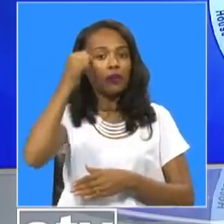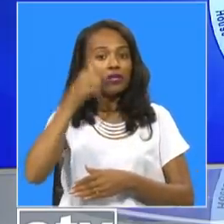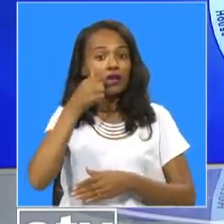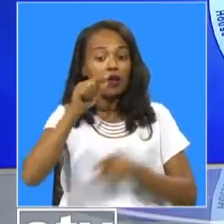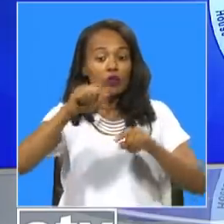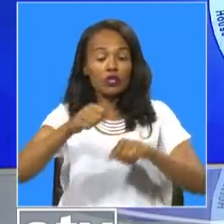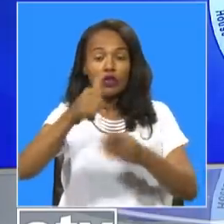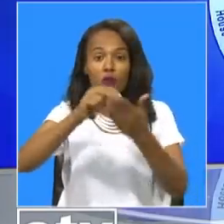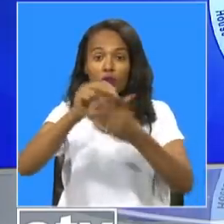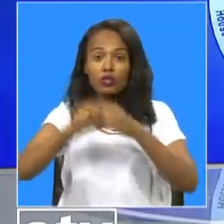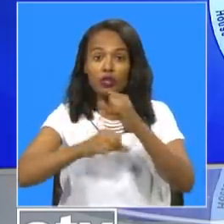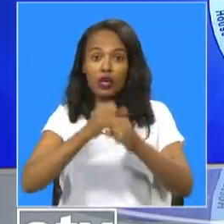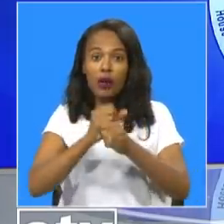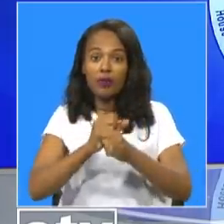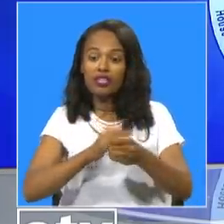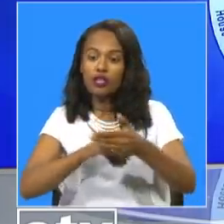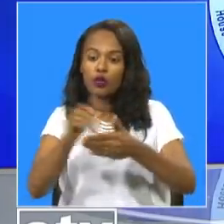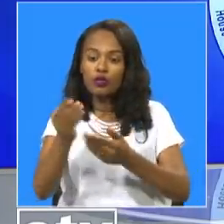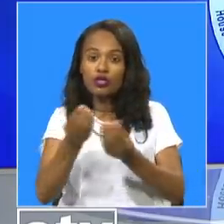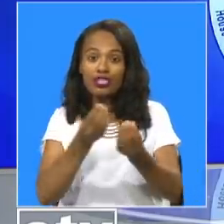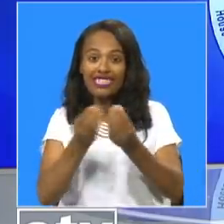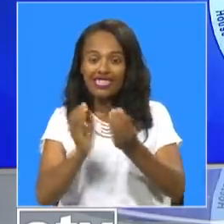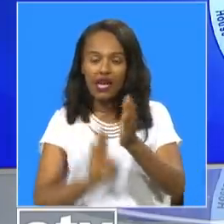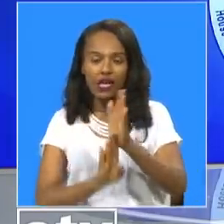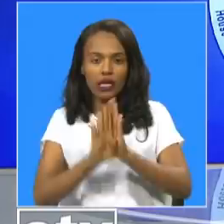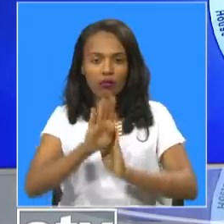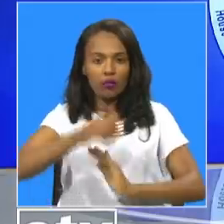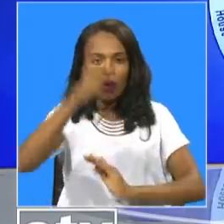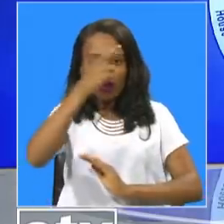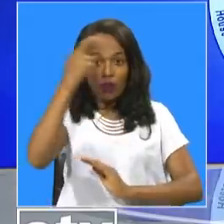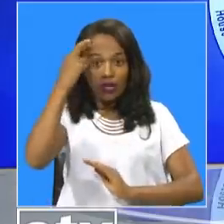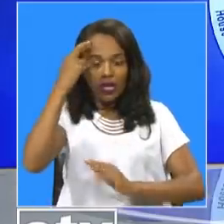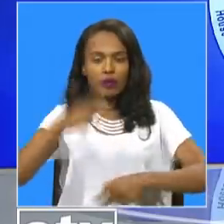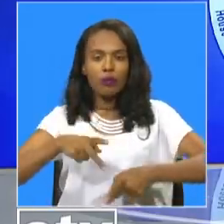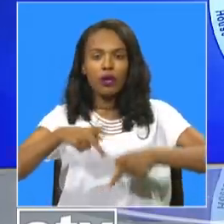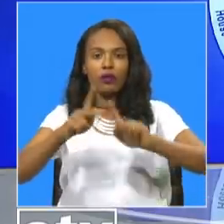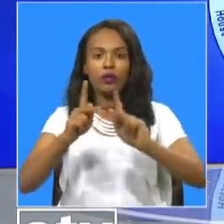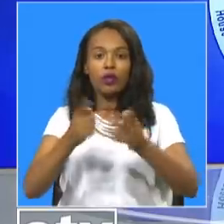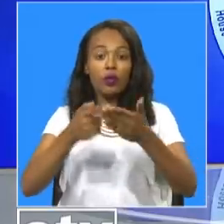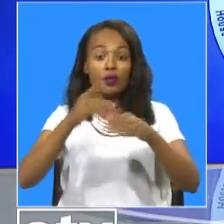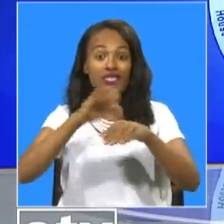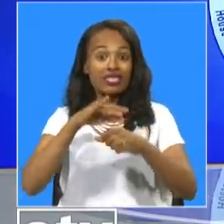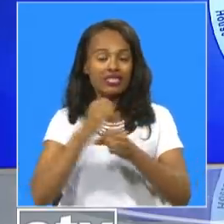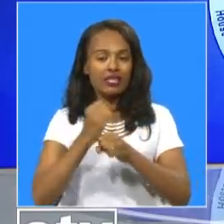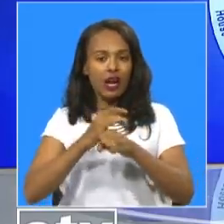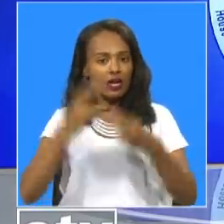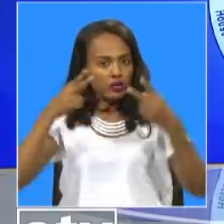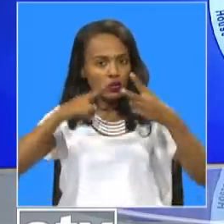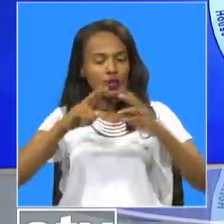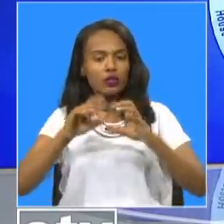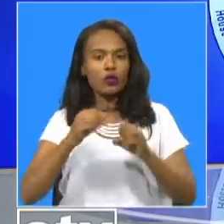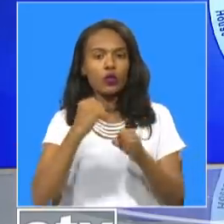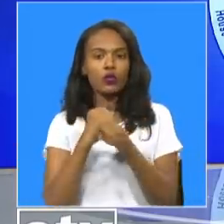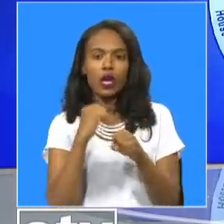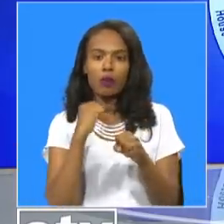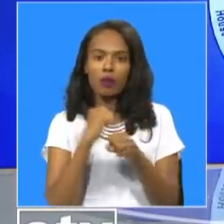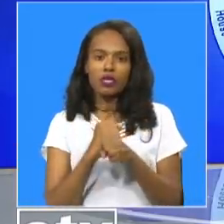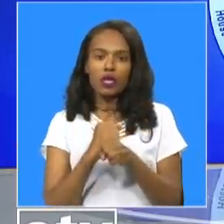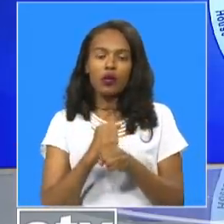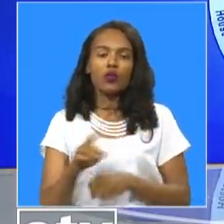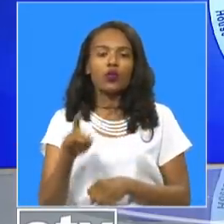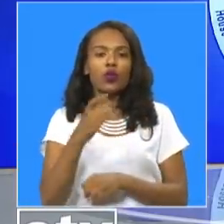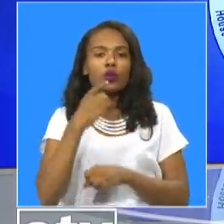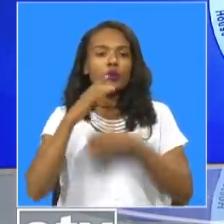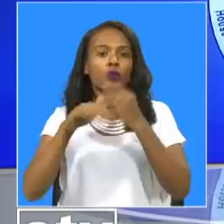በዘንድሮ የበጀት ዓመት የወጪ ንግድ ያደገበት ዋነኛው ምክንያት በግብርናው ዘርፍ የወጪ ንግድ ሰብሎች ላይ ትኩረት ተደርጎ ስራ በመሰራቱ እንደሆነም